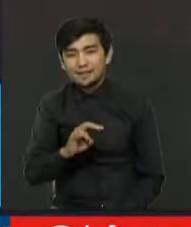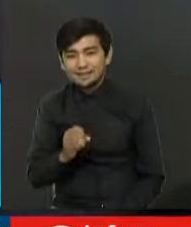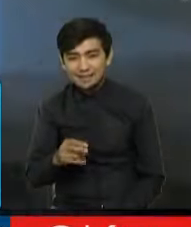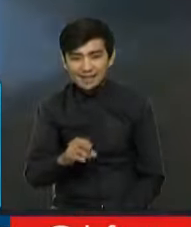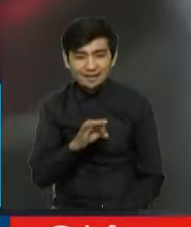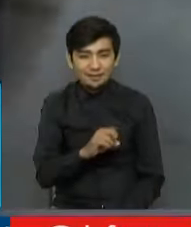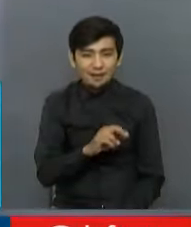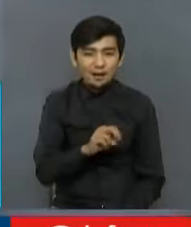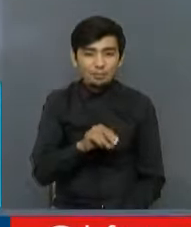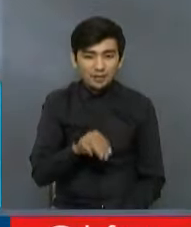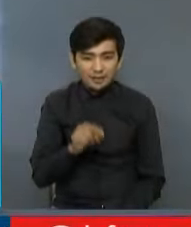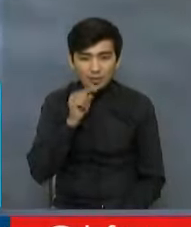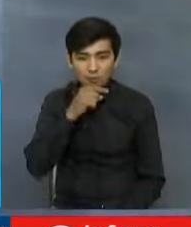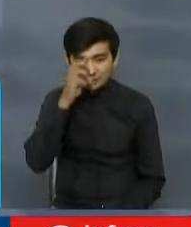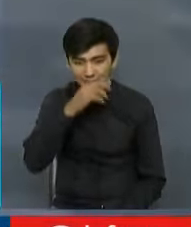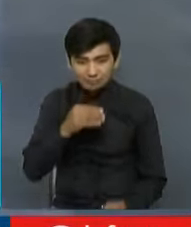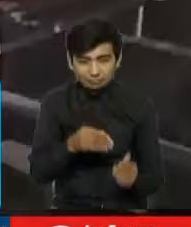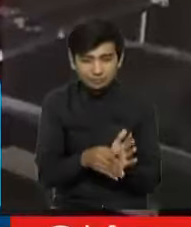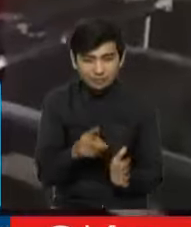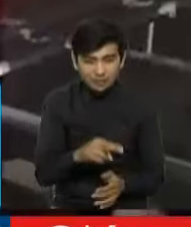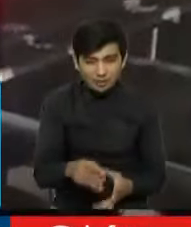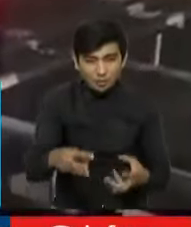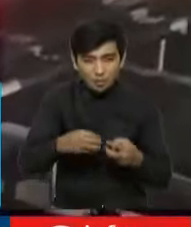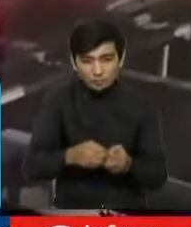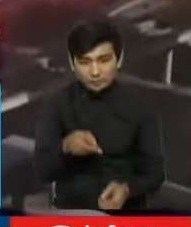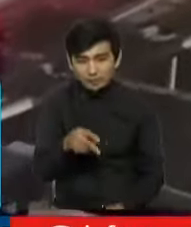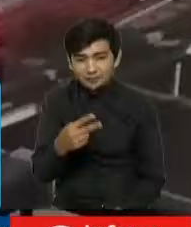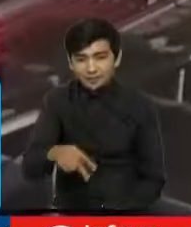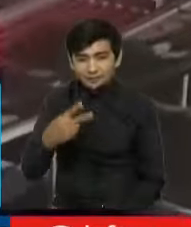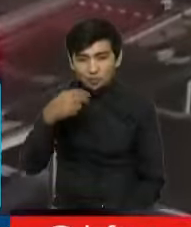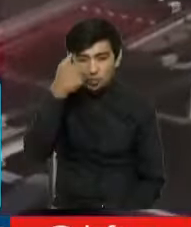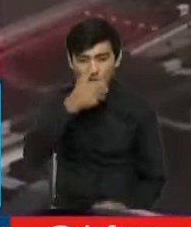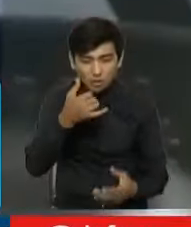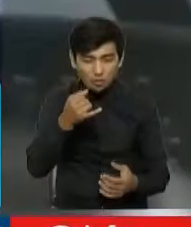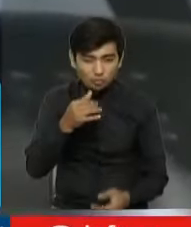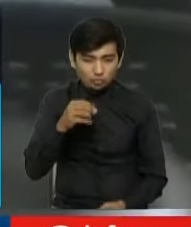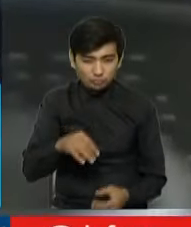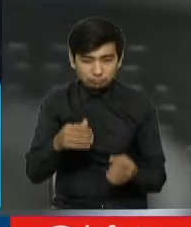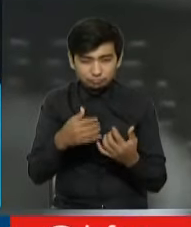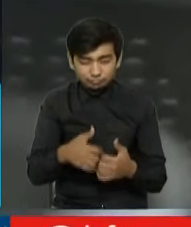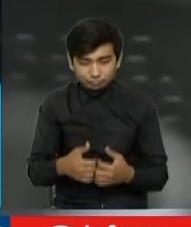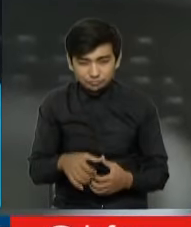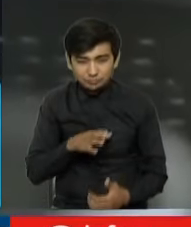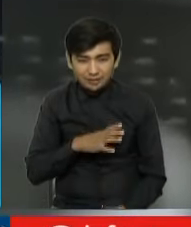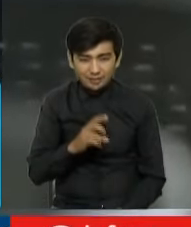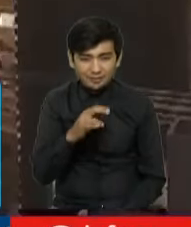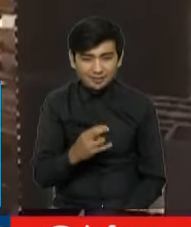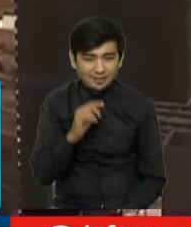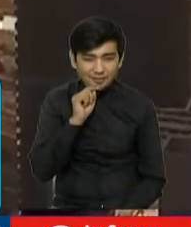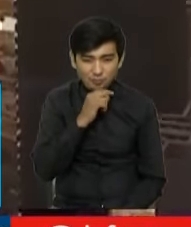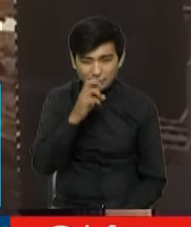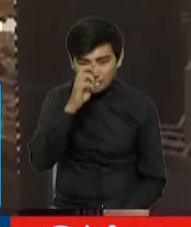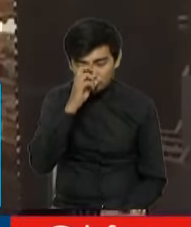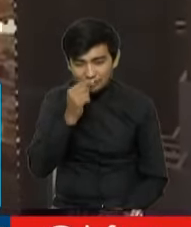вложение средств в экономику страны. Напомню, всего с 2022 года с учетом мер по демонополизации экономики